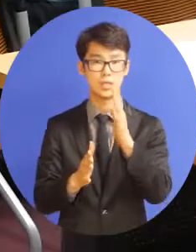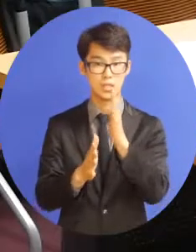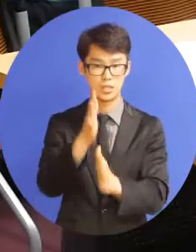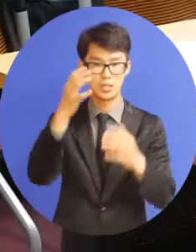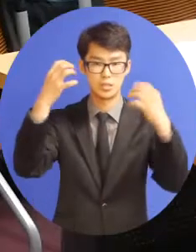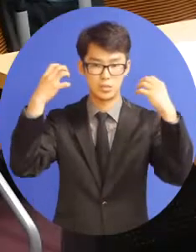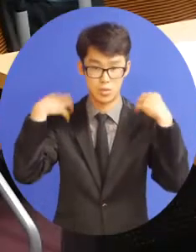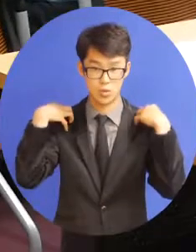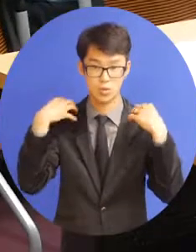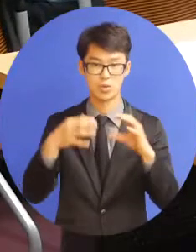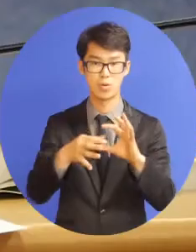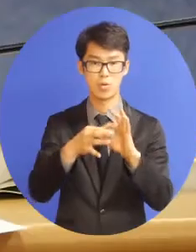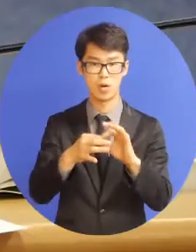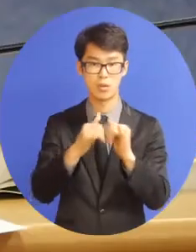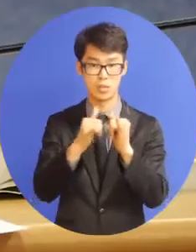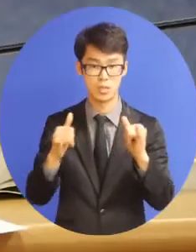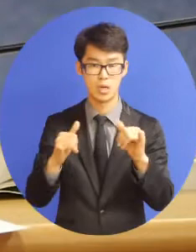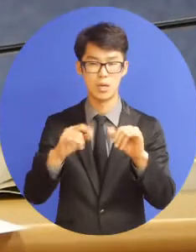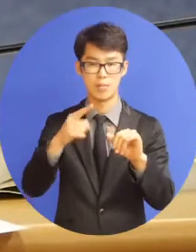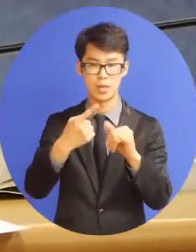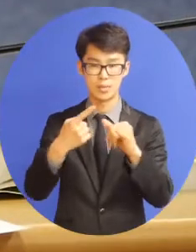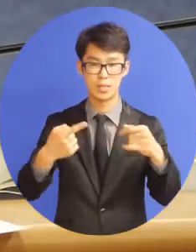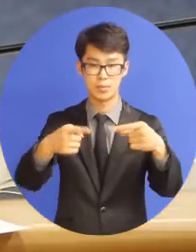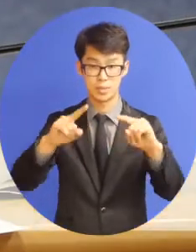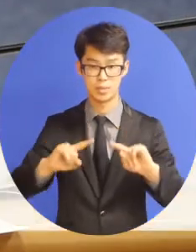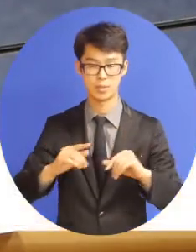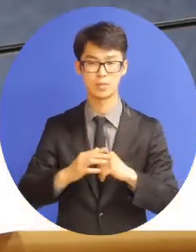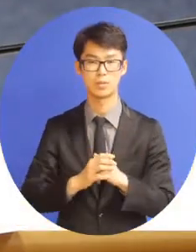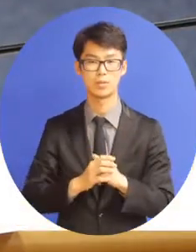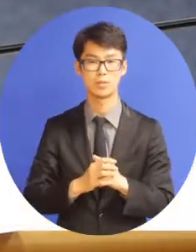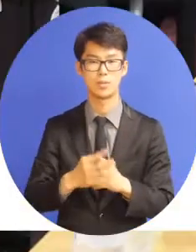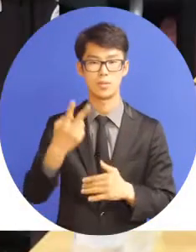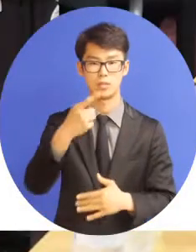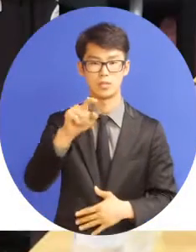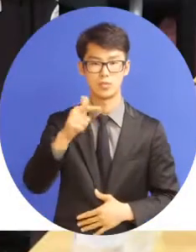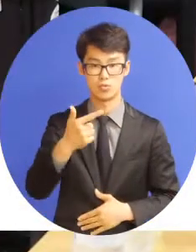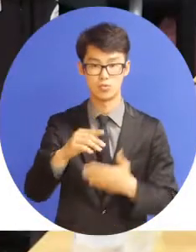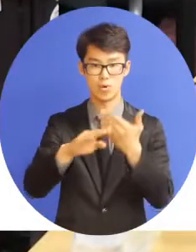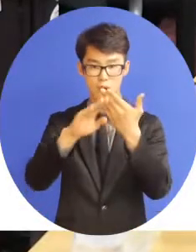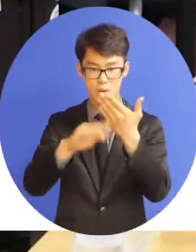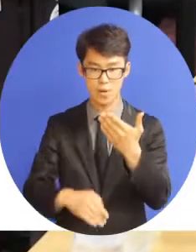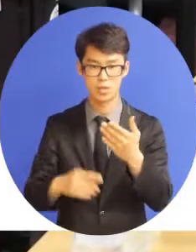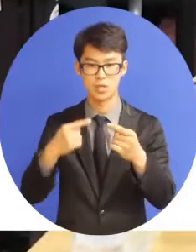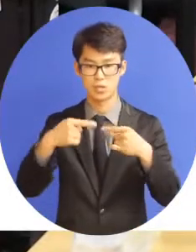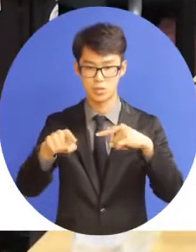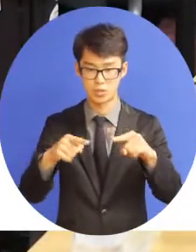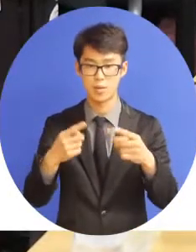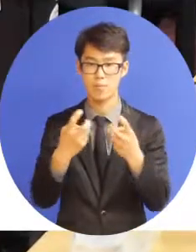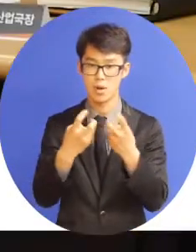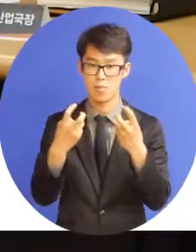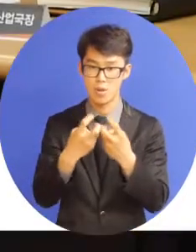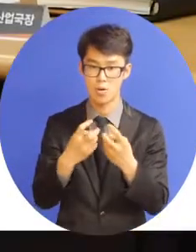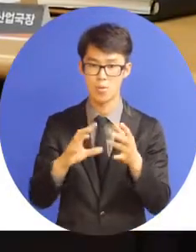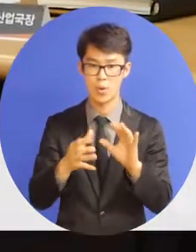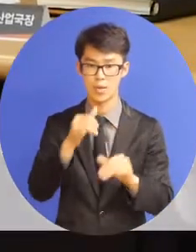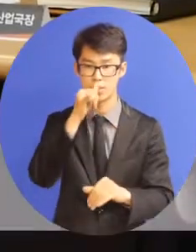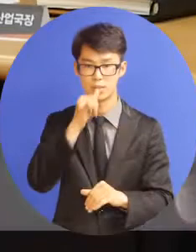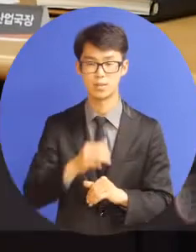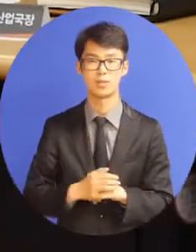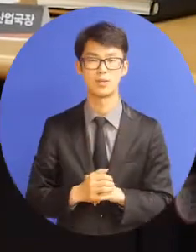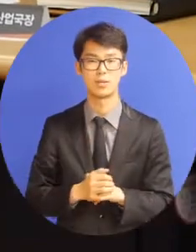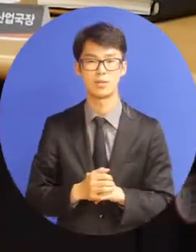공주시청 대회의실에서 100여 명의 관계자들이 참석한 가운데 2016 하반기 정책 방향을 공유하는 자리를